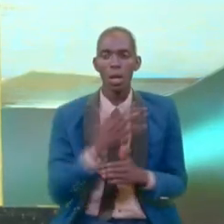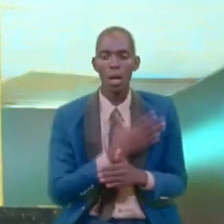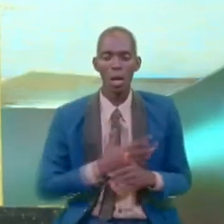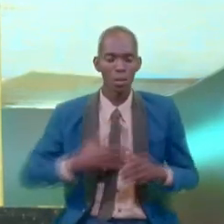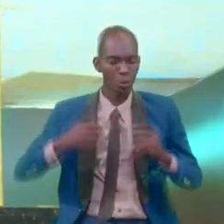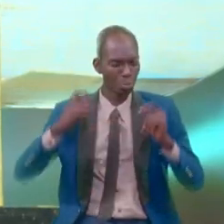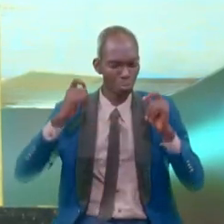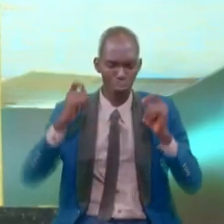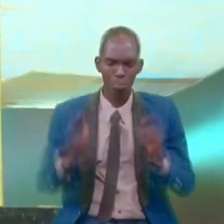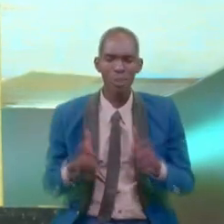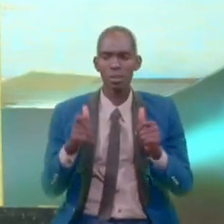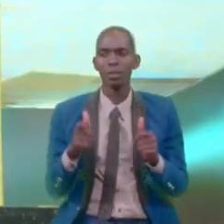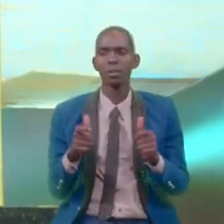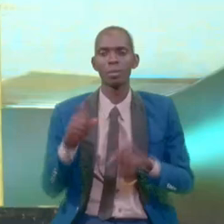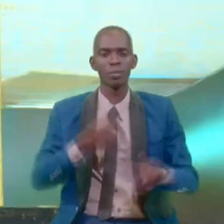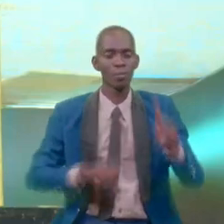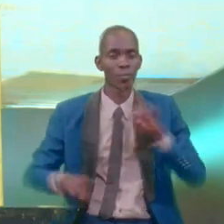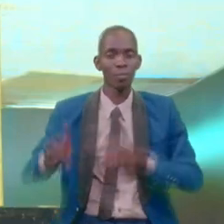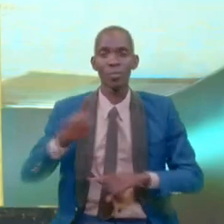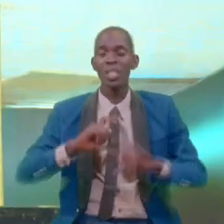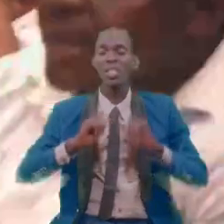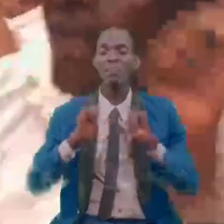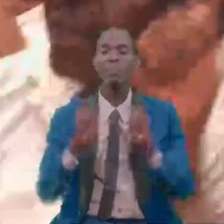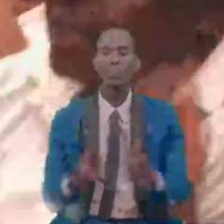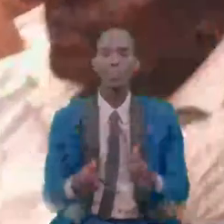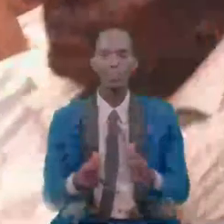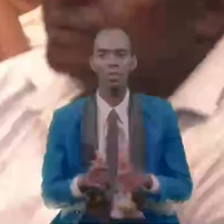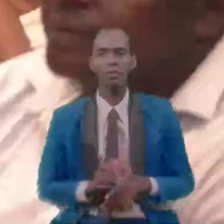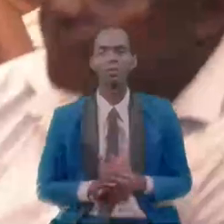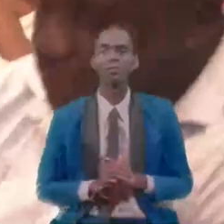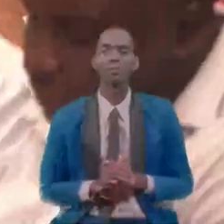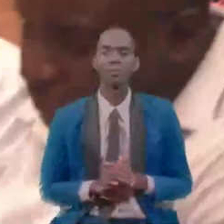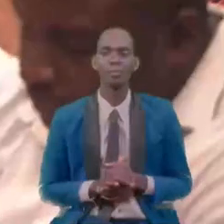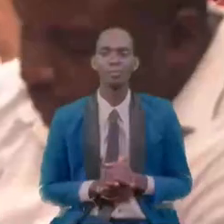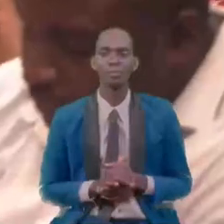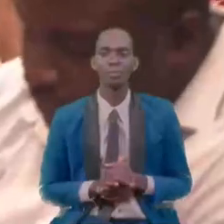Et à l'instant, quelqu'un là-bas crie,